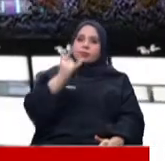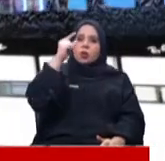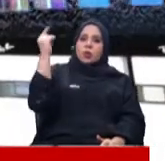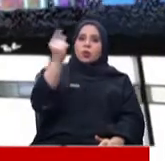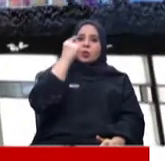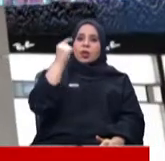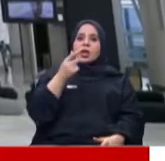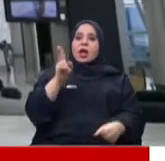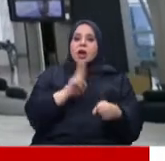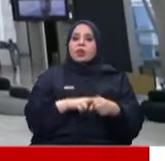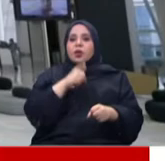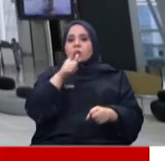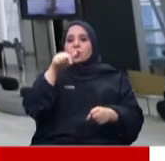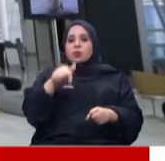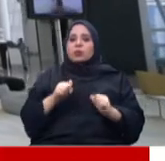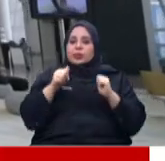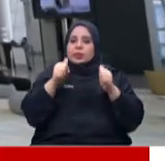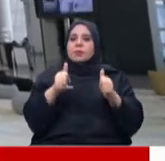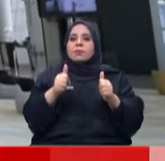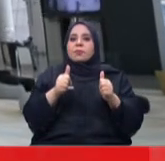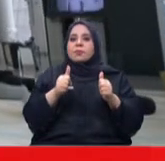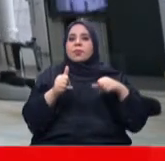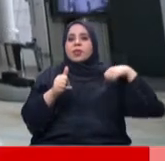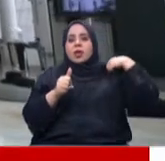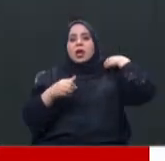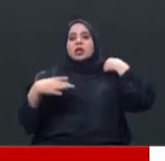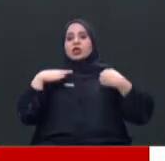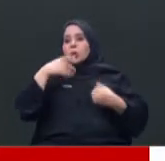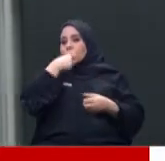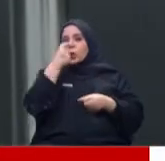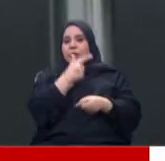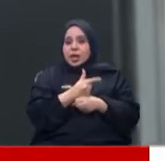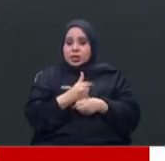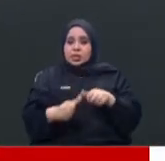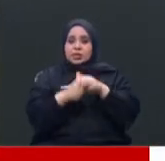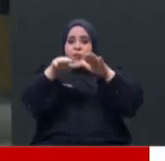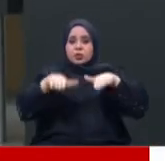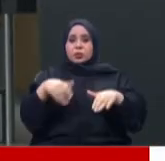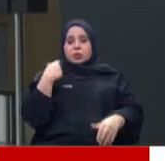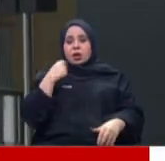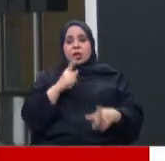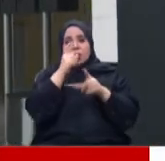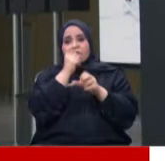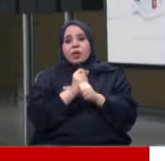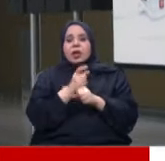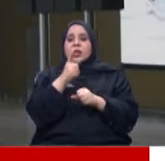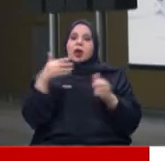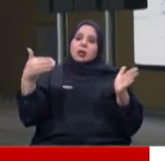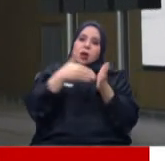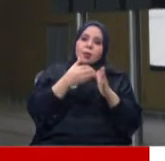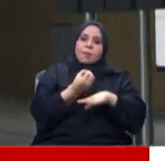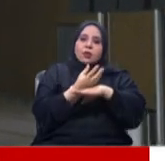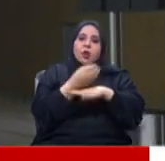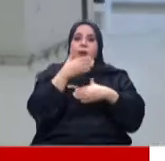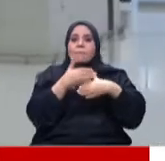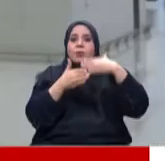في هذا الصدد بمبادرة صاحب السمو الملكي الأمير سلمان بن حمد آل خليفة ولي العهد رئيس مجلس الوزراء في استكمال